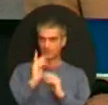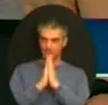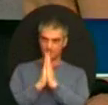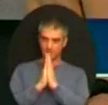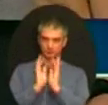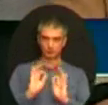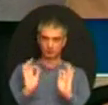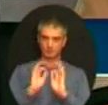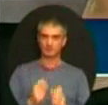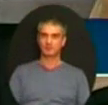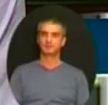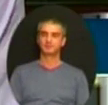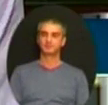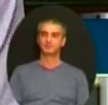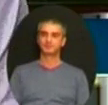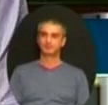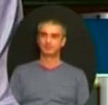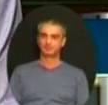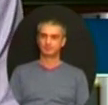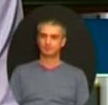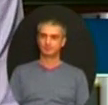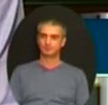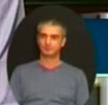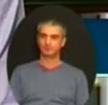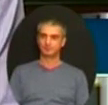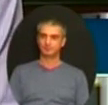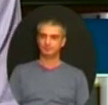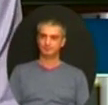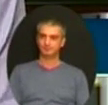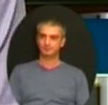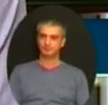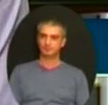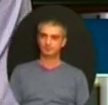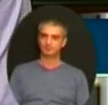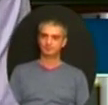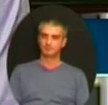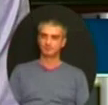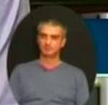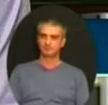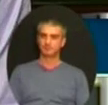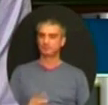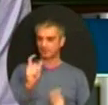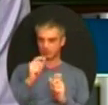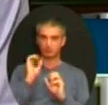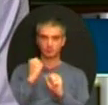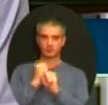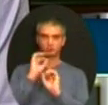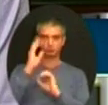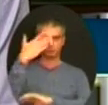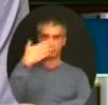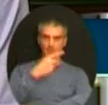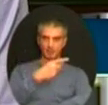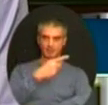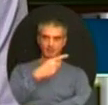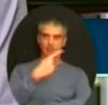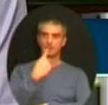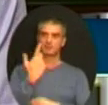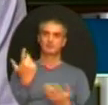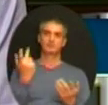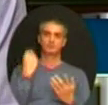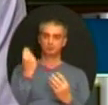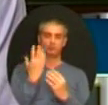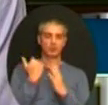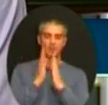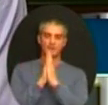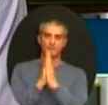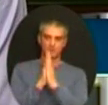אחד. ויזה, זה הערה צינית שהיא לא במקום. את יודעת מה? באמת, אם אנשים עשו למען המדינה, וכל אחד שהיה